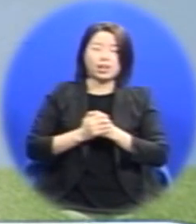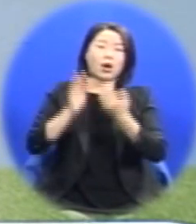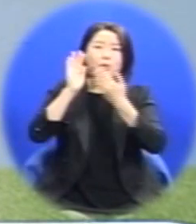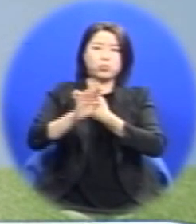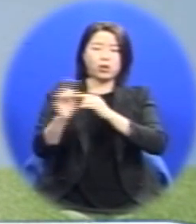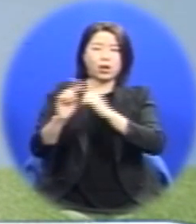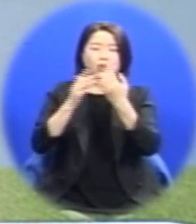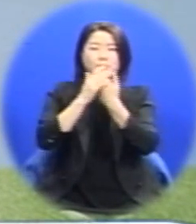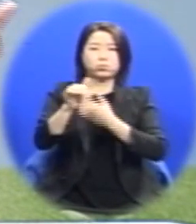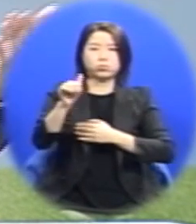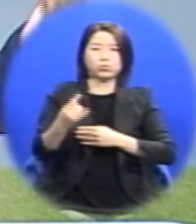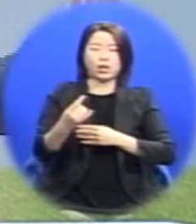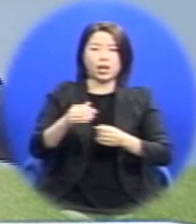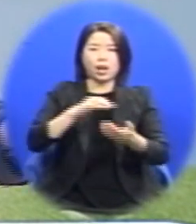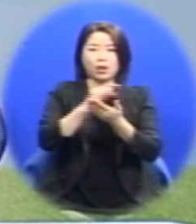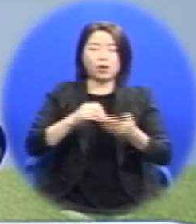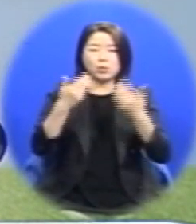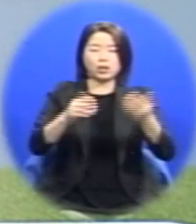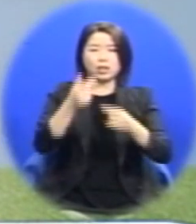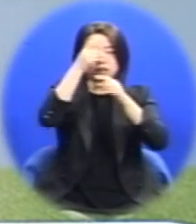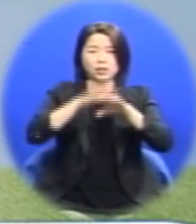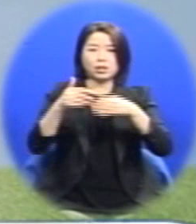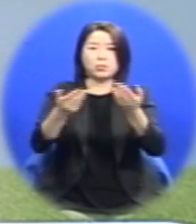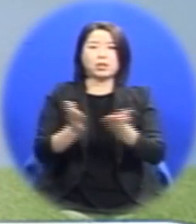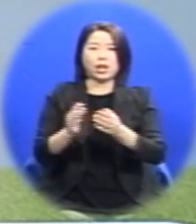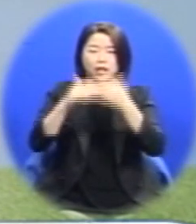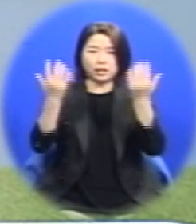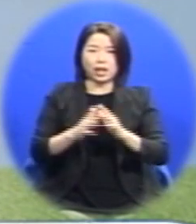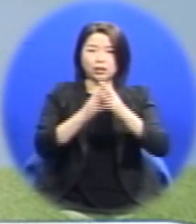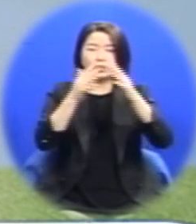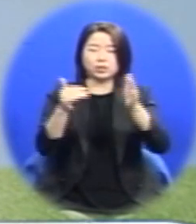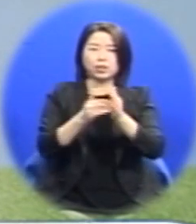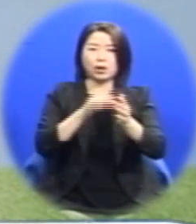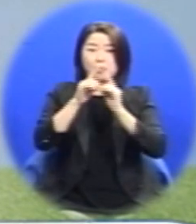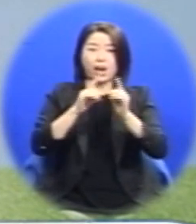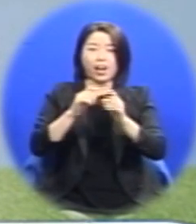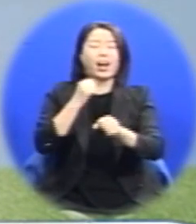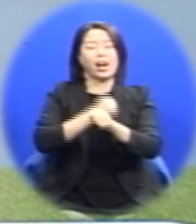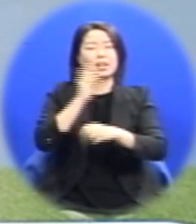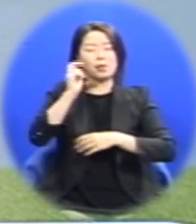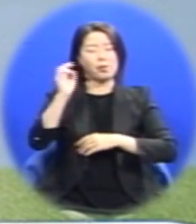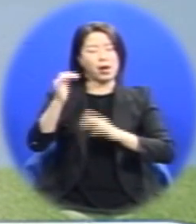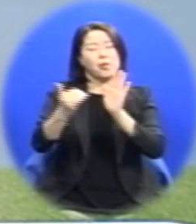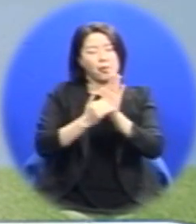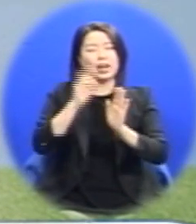이 부흥의 사례비 헌금해가지고 이 예배당 다 지었다 이런 말 할까봐 하나님이 막으신지도